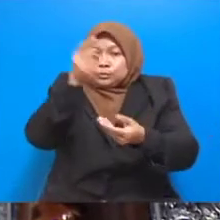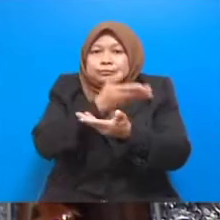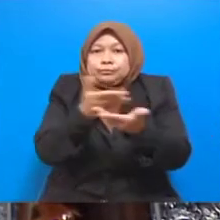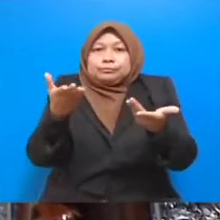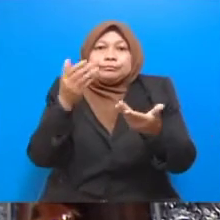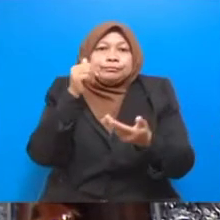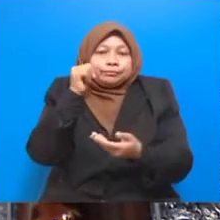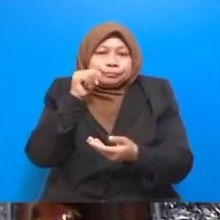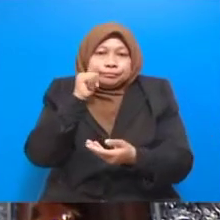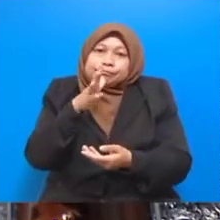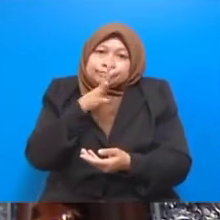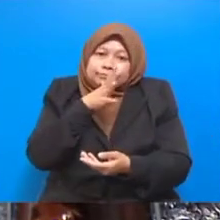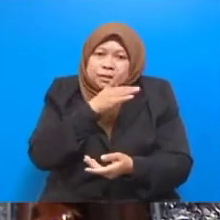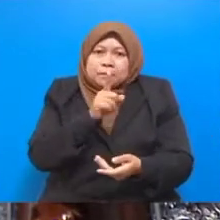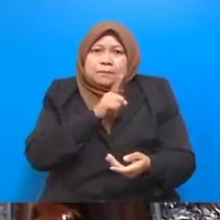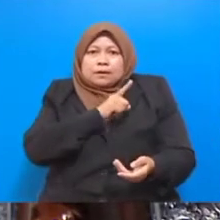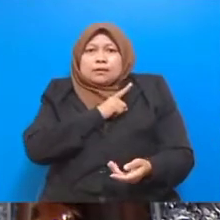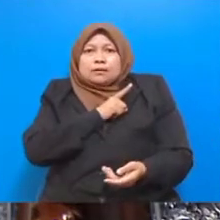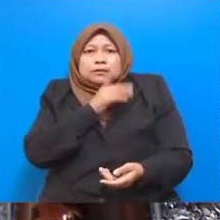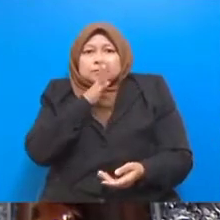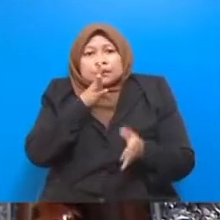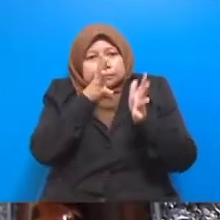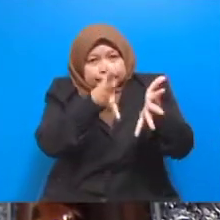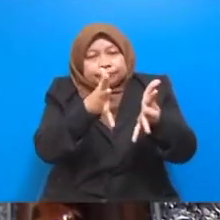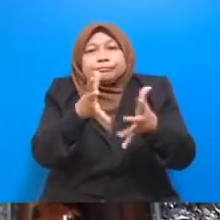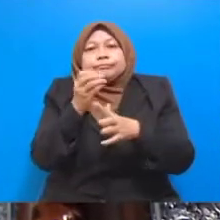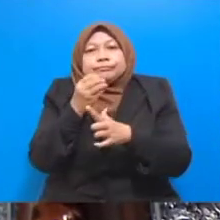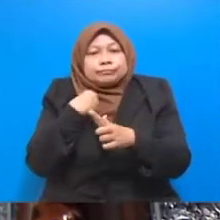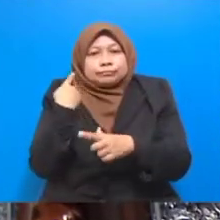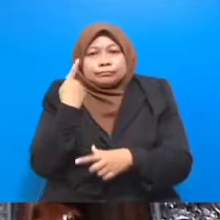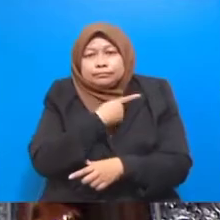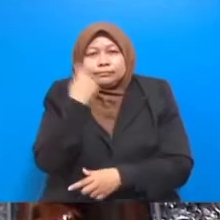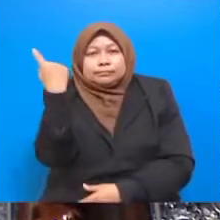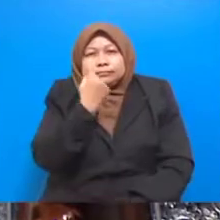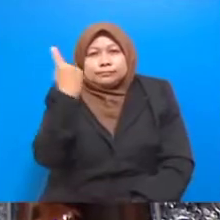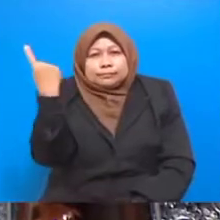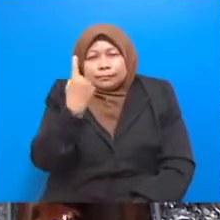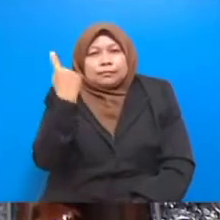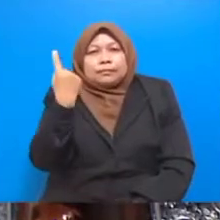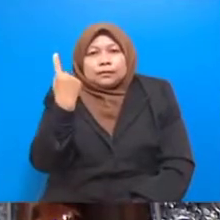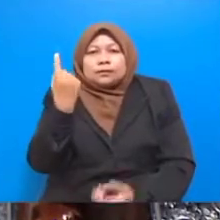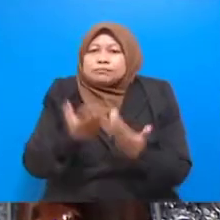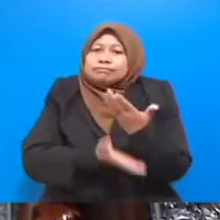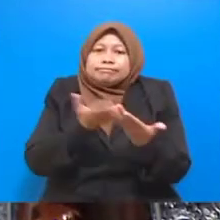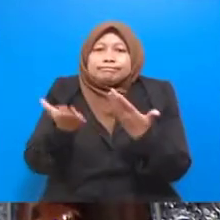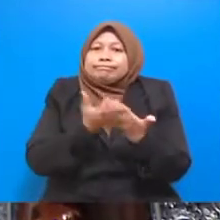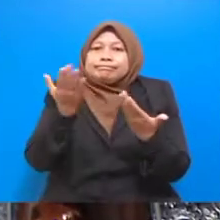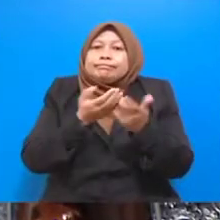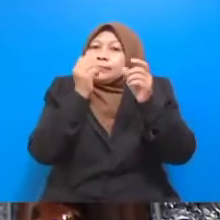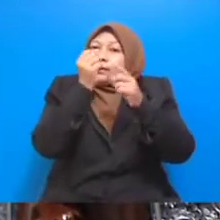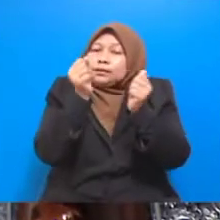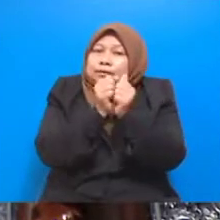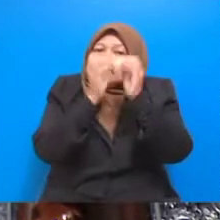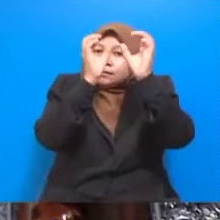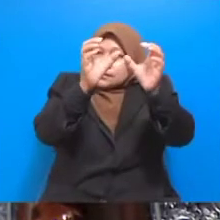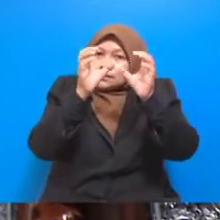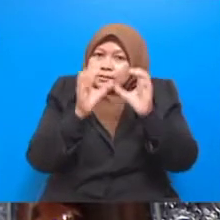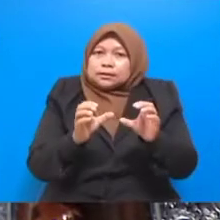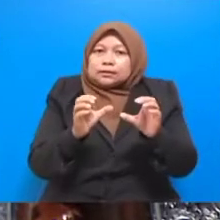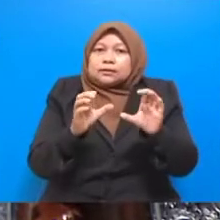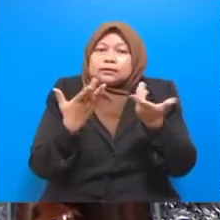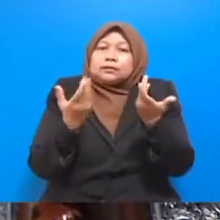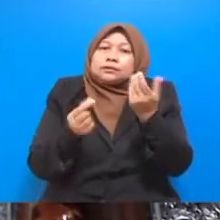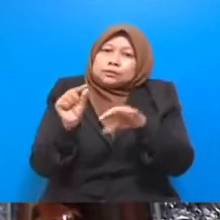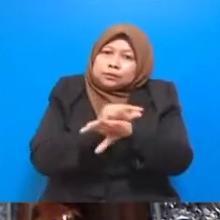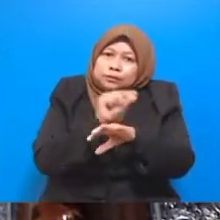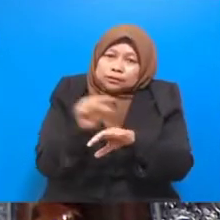berkaitan dengan masa ada ibu tunggal gian disebutkan tadi kita sentiasa memudah carokan dengan perbagai pendekatan terutama